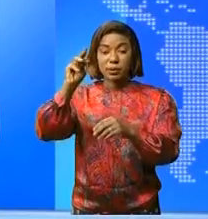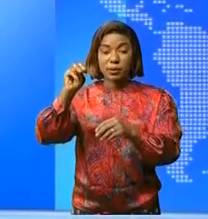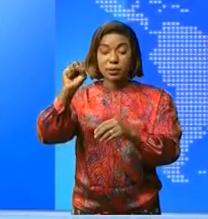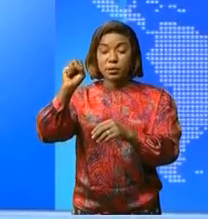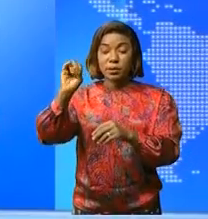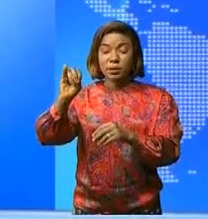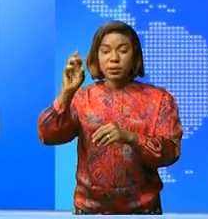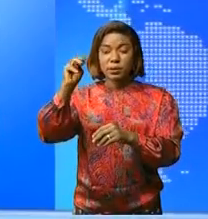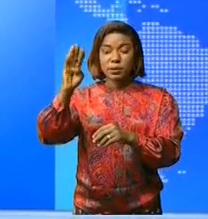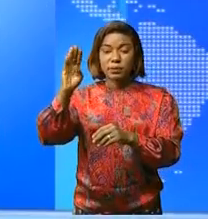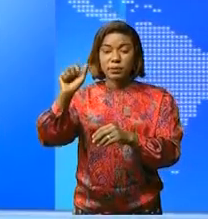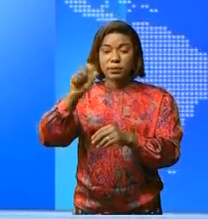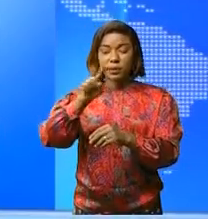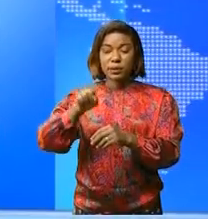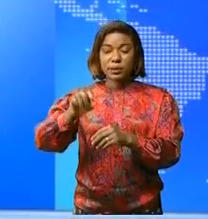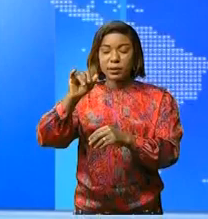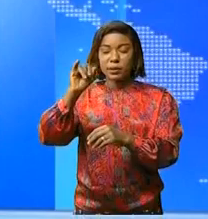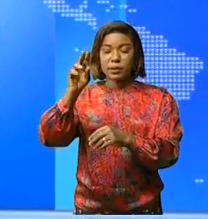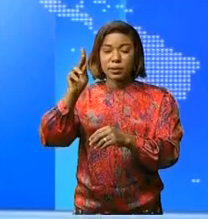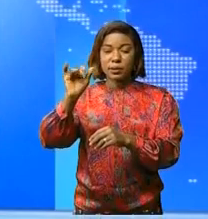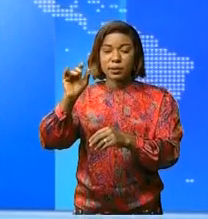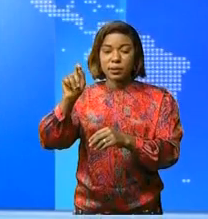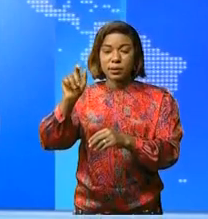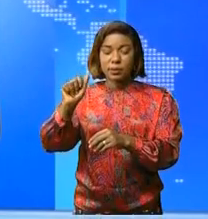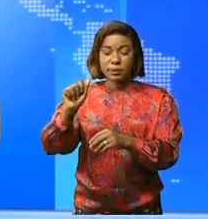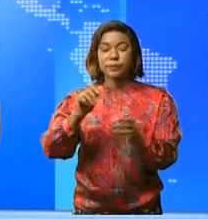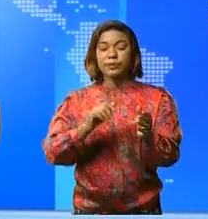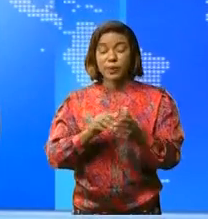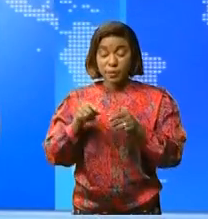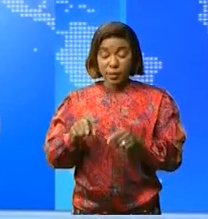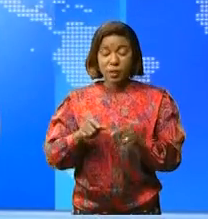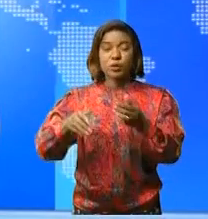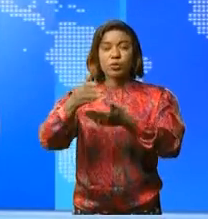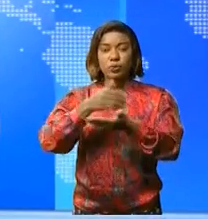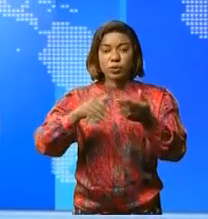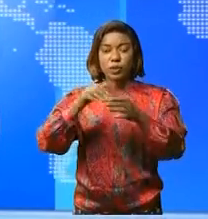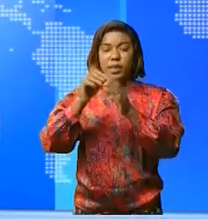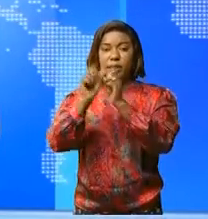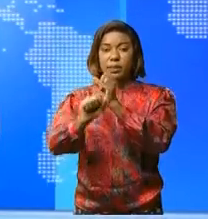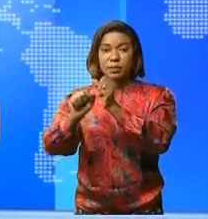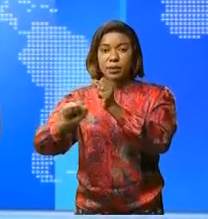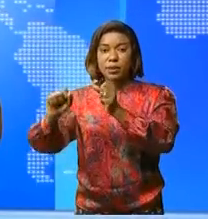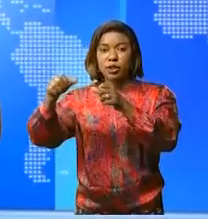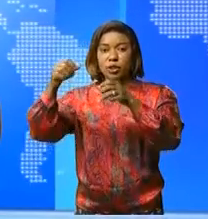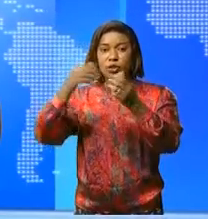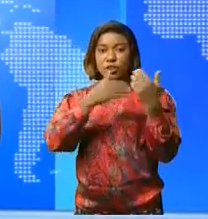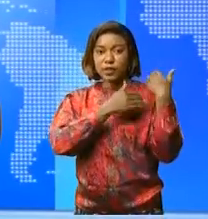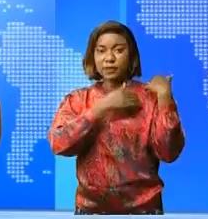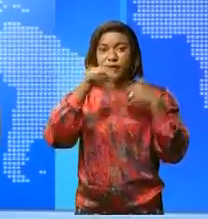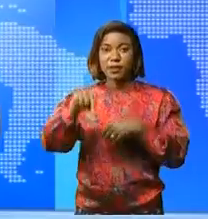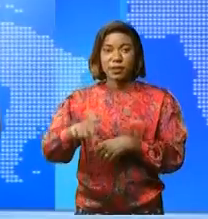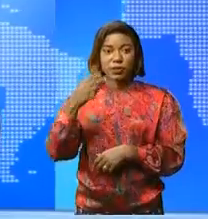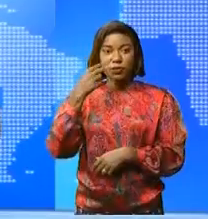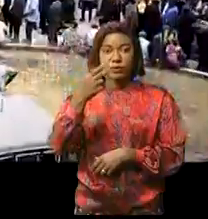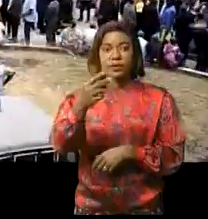à ce reportage sur la sensibilisation des chefs de quartier de la ville de Kinshasa sur l'assainissement de la province.